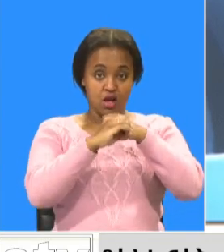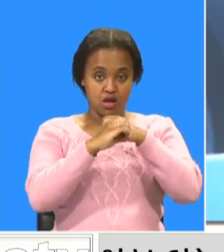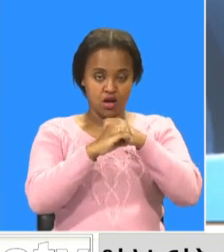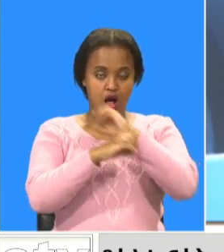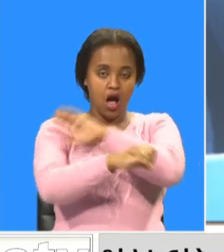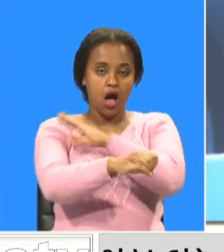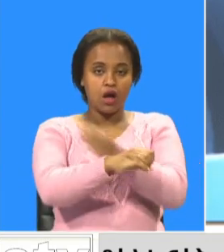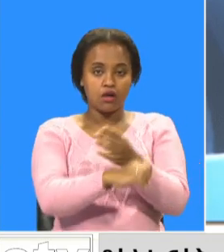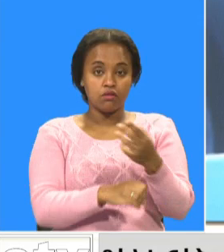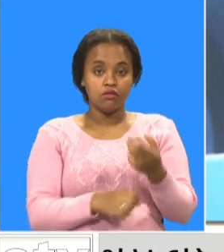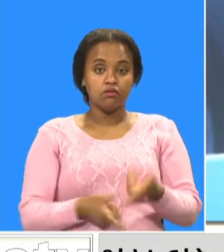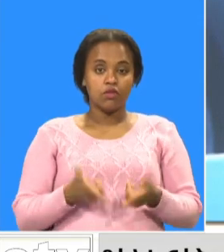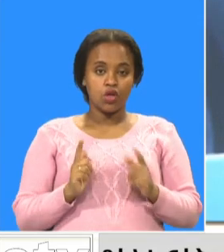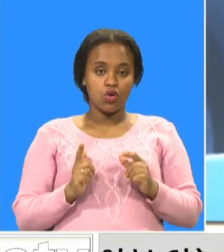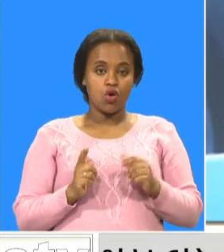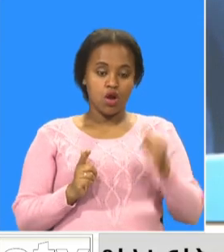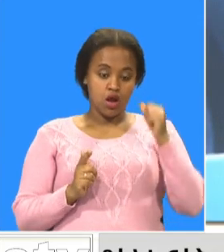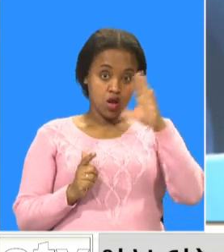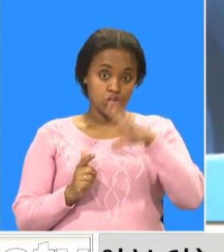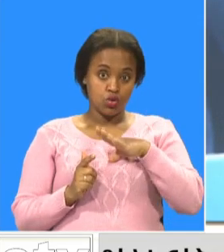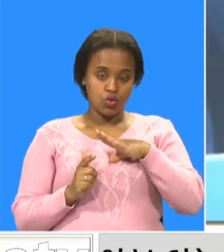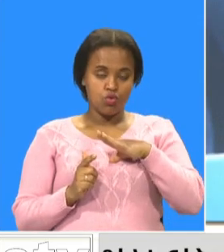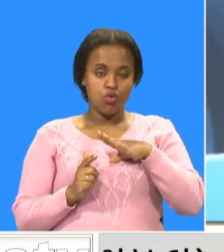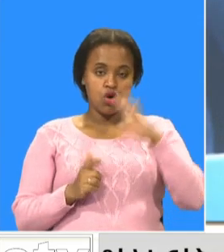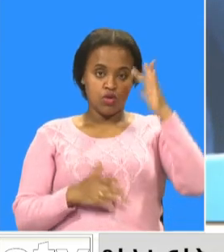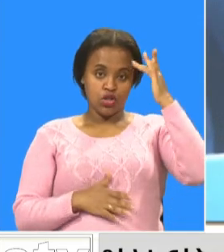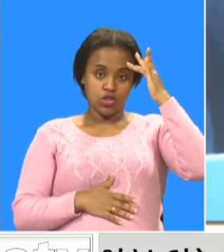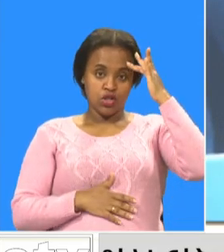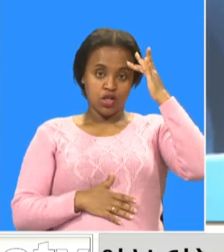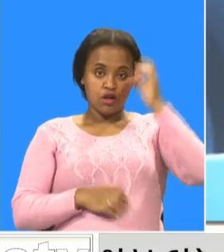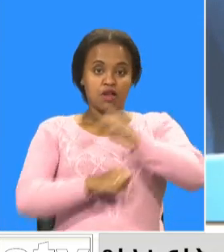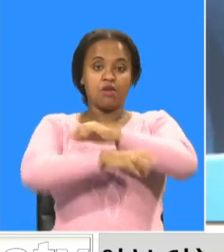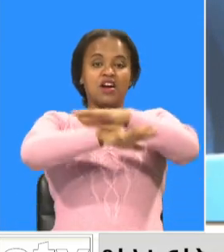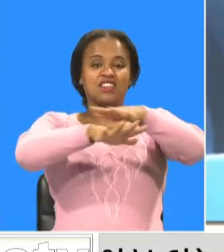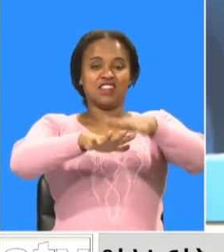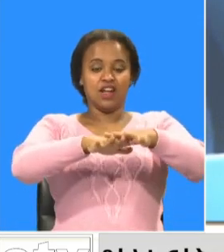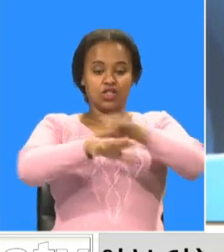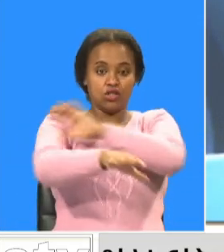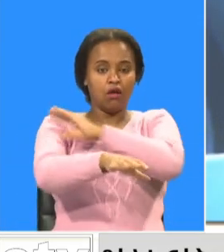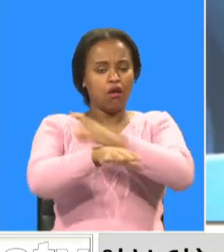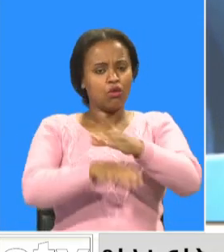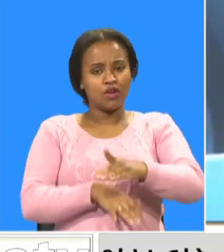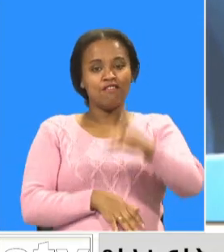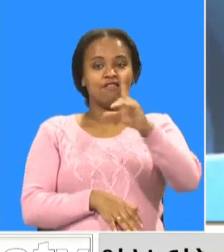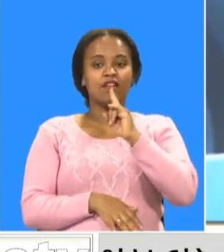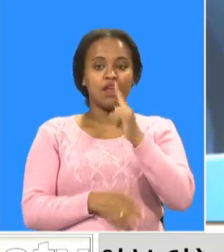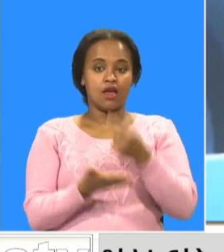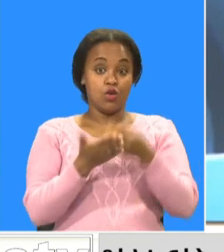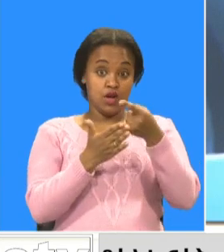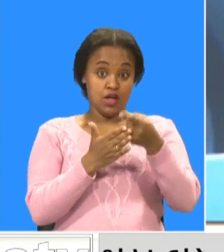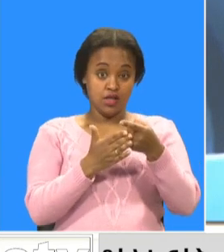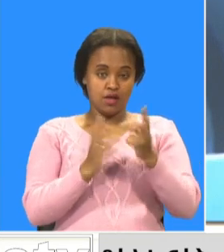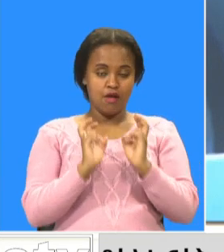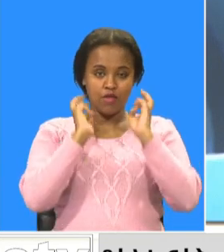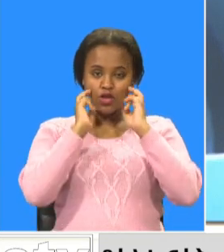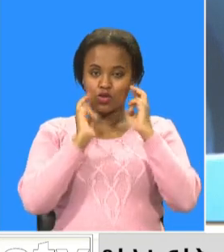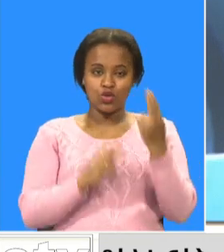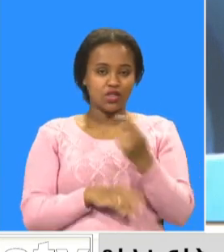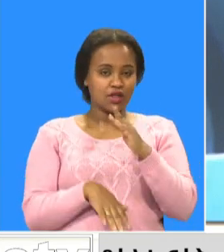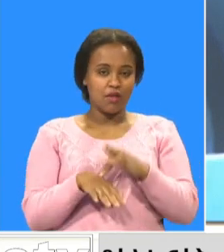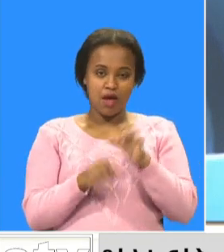ቢኖራቸውም በሽታ የማሰራጨት አቅማቸው ደግሞ በጣም ከፍተኛ ነው ሊሆን የሚችለው። ስለዚህ ለዛ ነው እነዛ ማስኮች ጥቅም ላይ መዋል